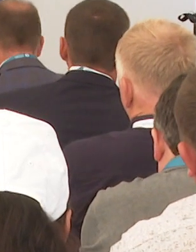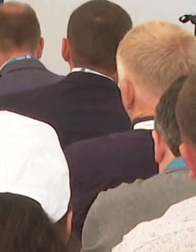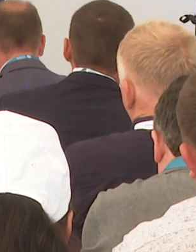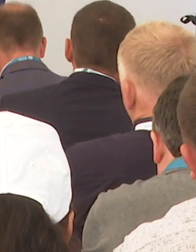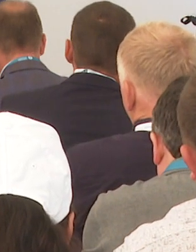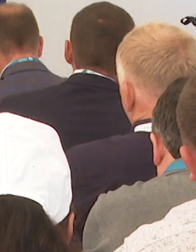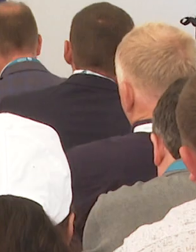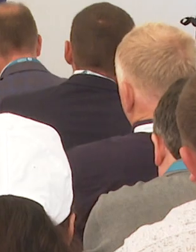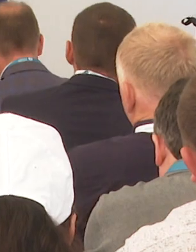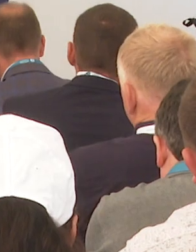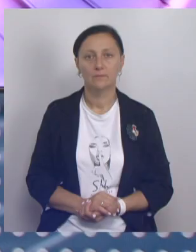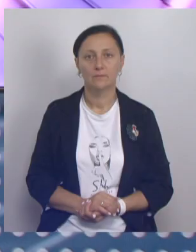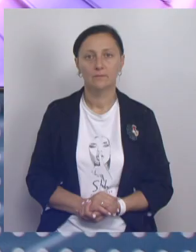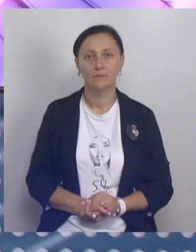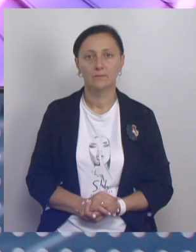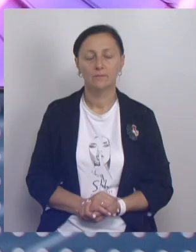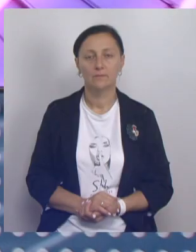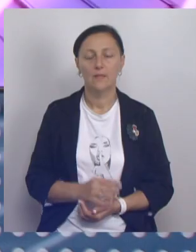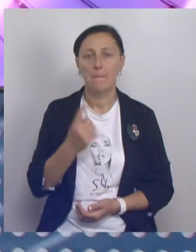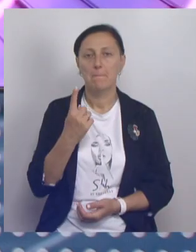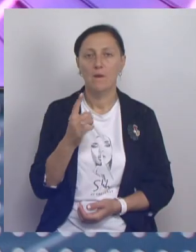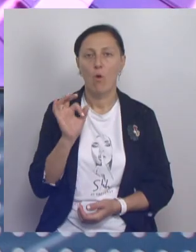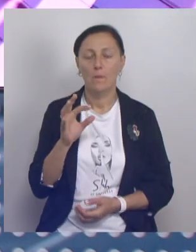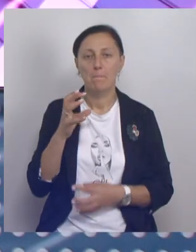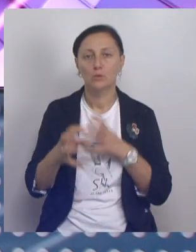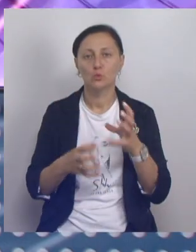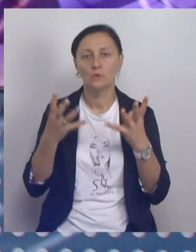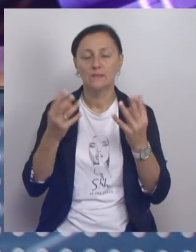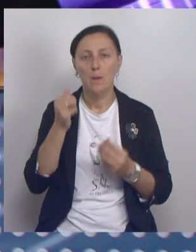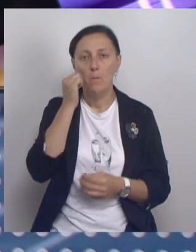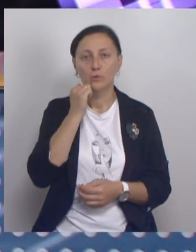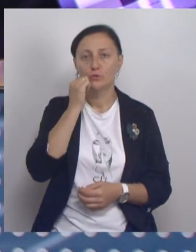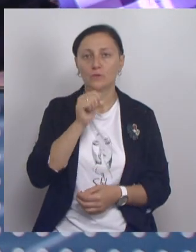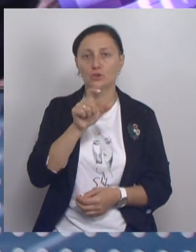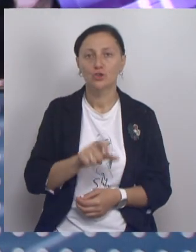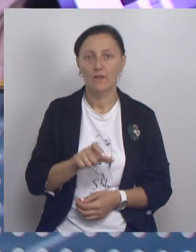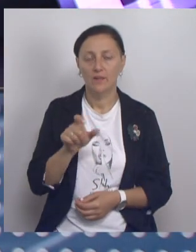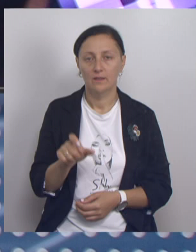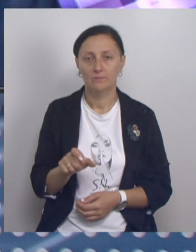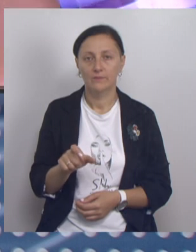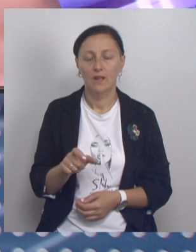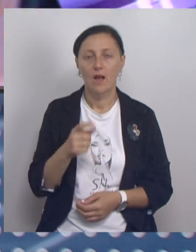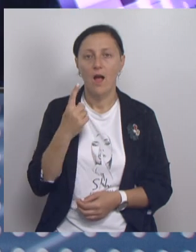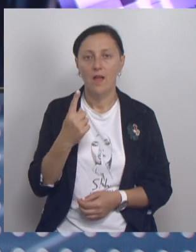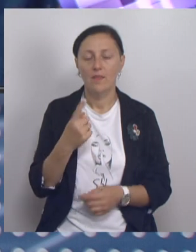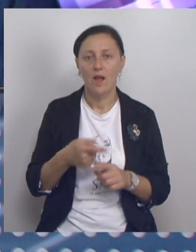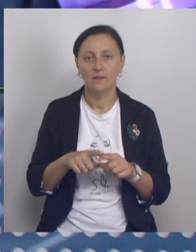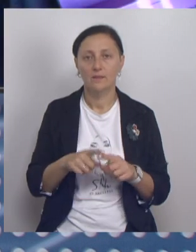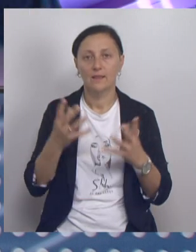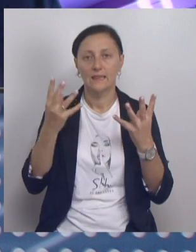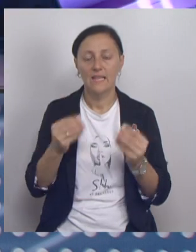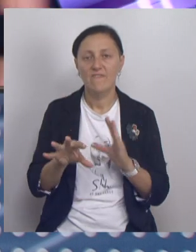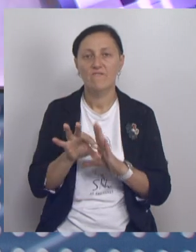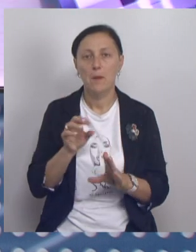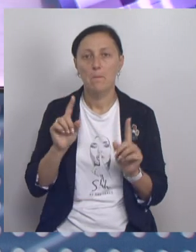несколько наших съемочных групп. 1 октября – Международный день пожилого человека. По одной из красивых версий, такую дату выбрали,